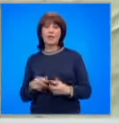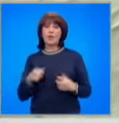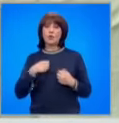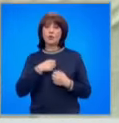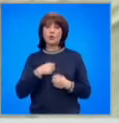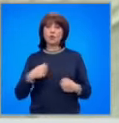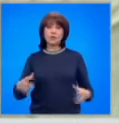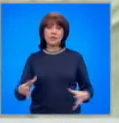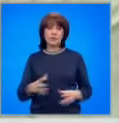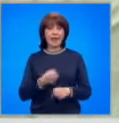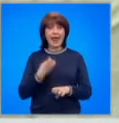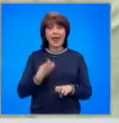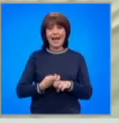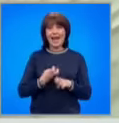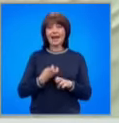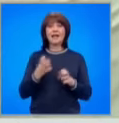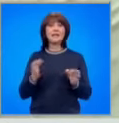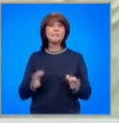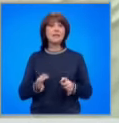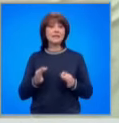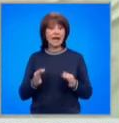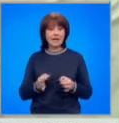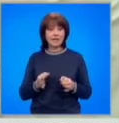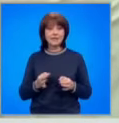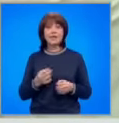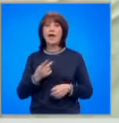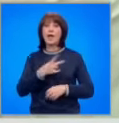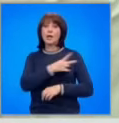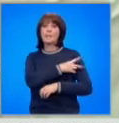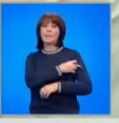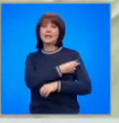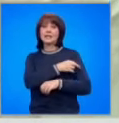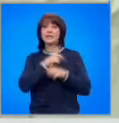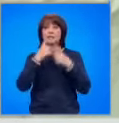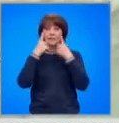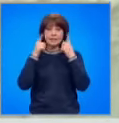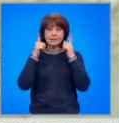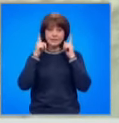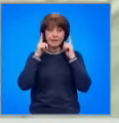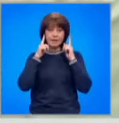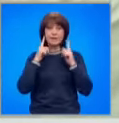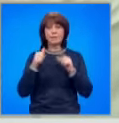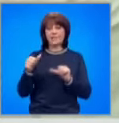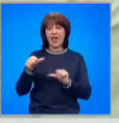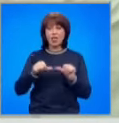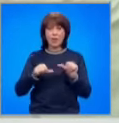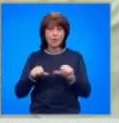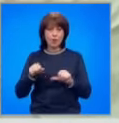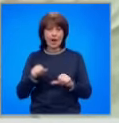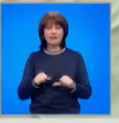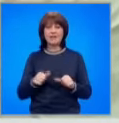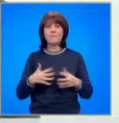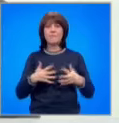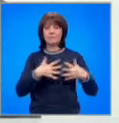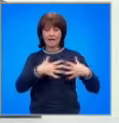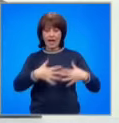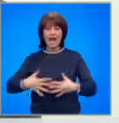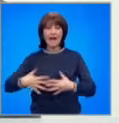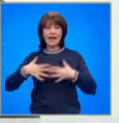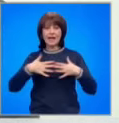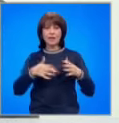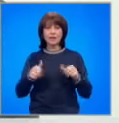и лекари, специалисти, и сестри, клинични лаборанти, рентгенови лаборанти.